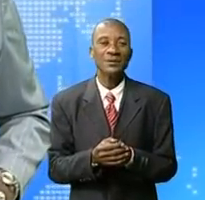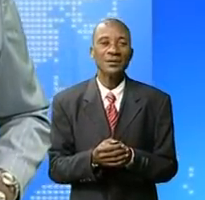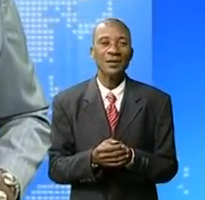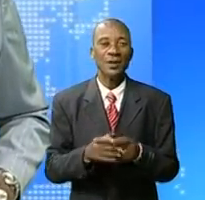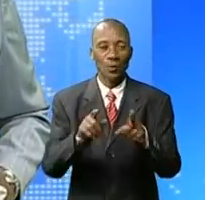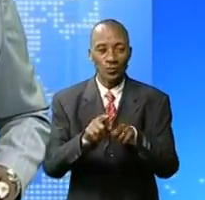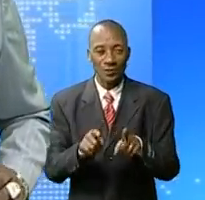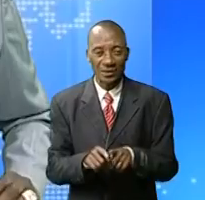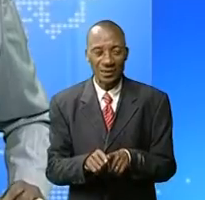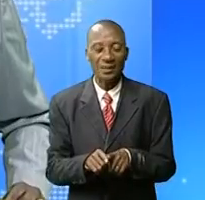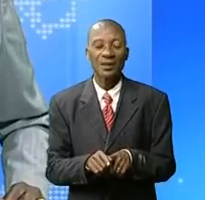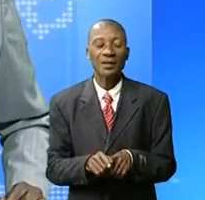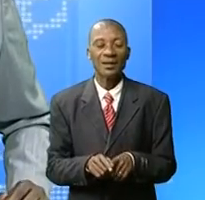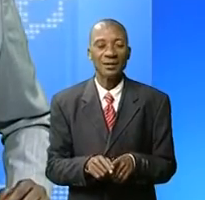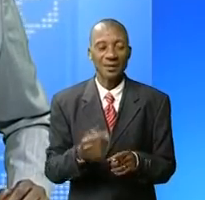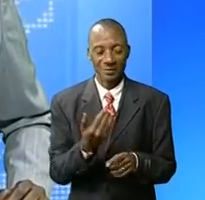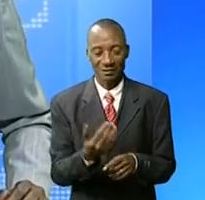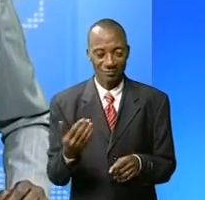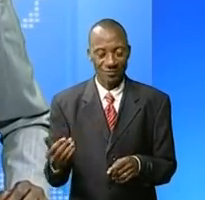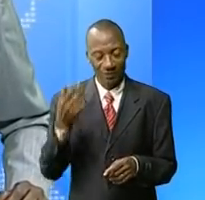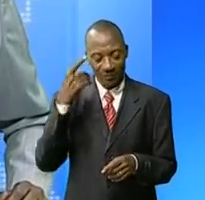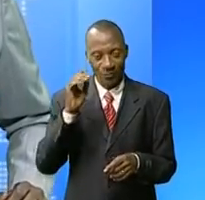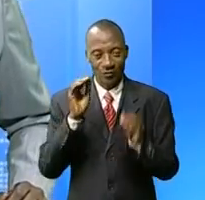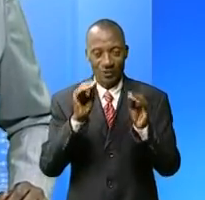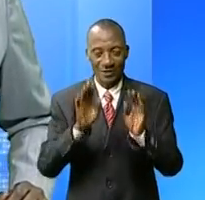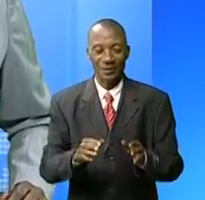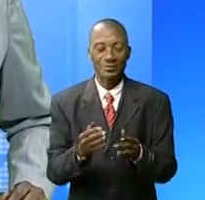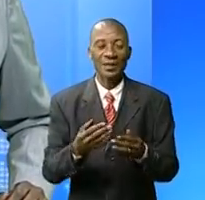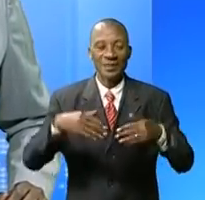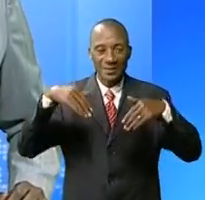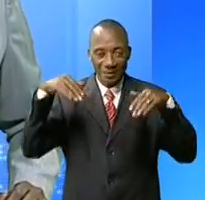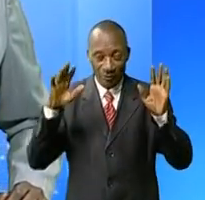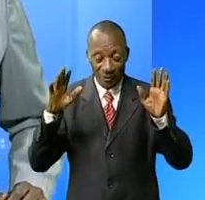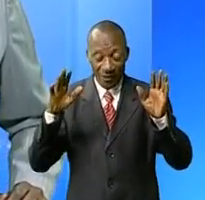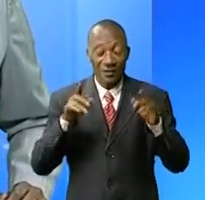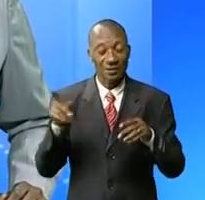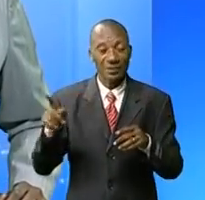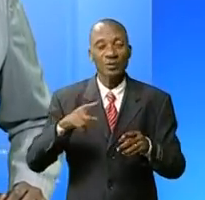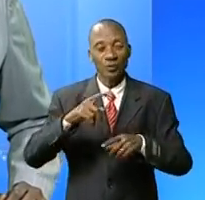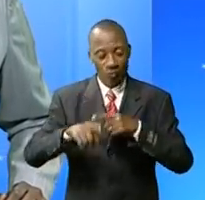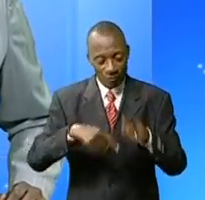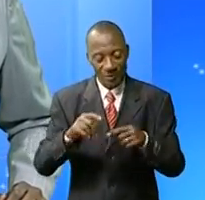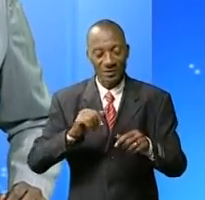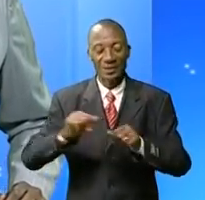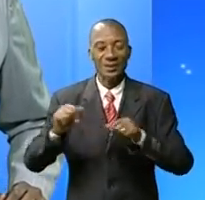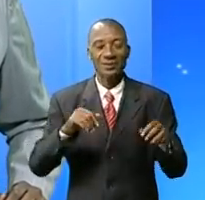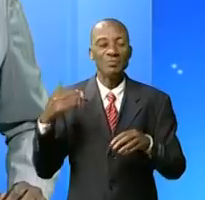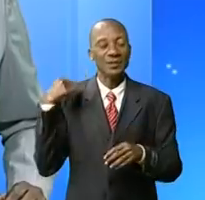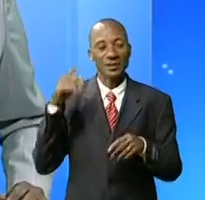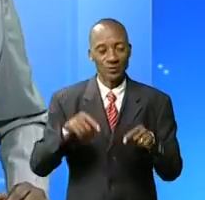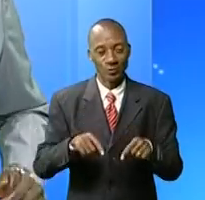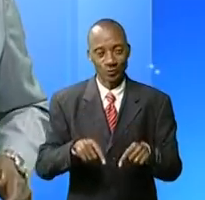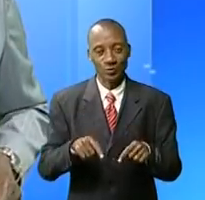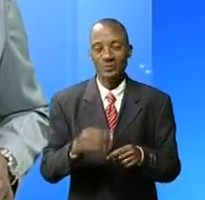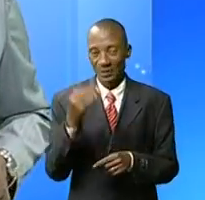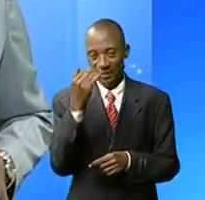élèves finalistes à fournir des gros efforts pour la réussite, car demain, ils seront appelés à occuper des postes de haute